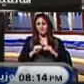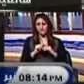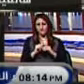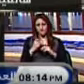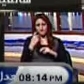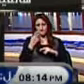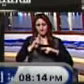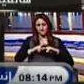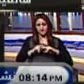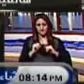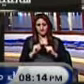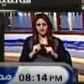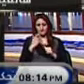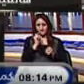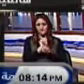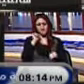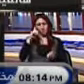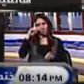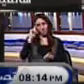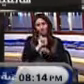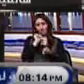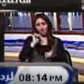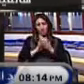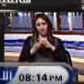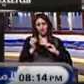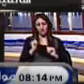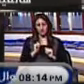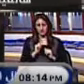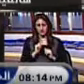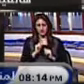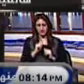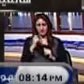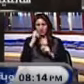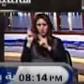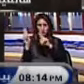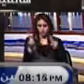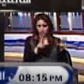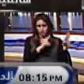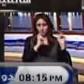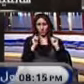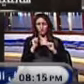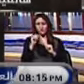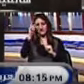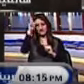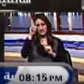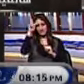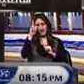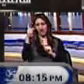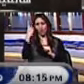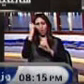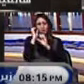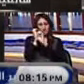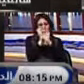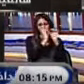في القضيه الخاصه بالاخلاء سبيل الرئيس السابق حسني مبارك. والله انا قبل ما اقول لك الاجواء وقبل ما انسب ان انا عملت الانفراد ده لوحدي، هو